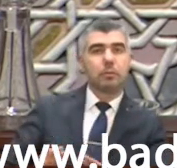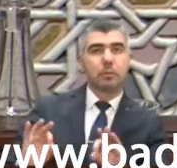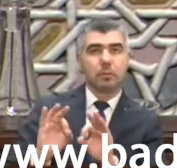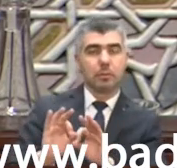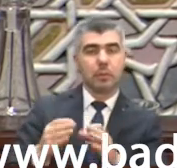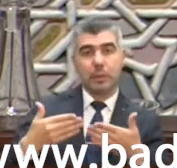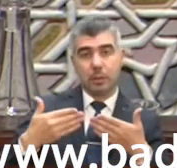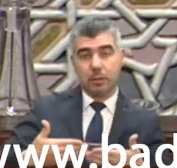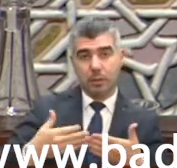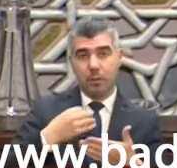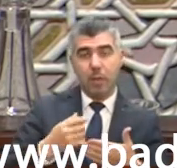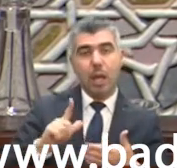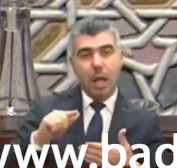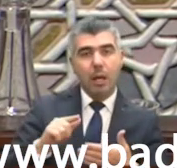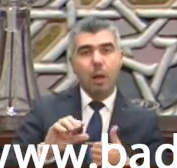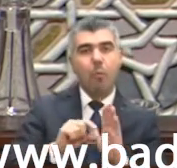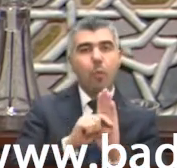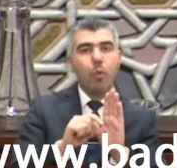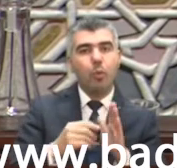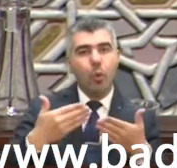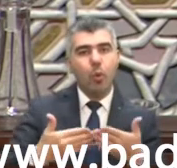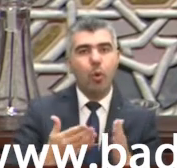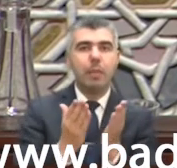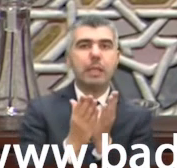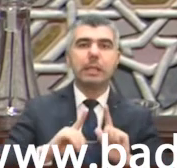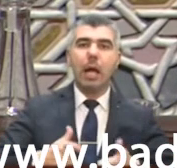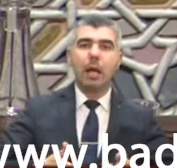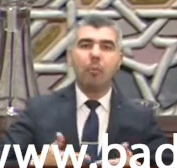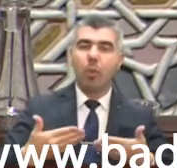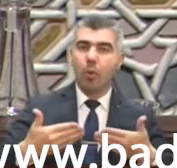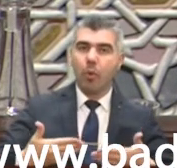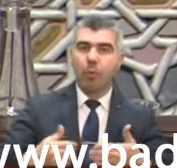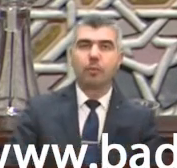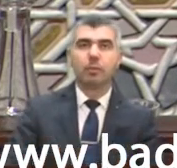أنه قال لك كاين عندنا الموضوع ديال التعليم اليوم. هذا